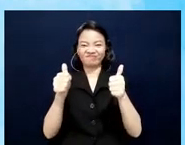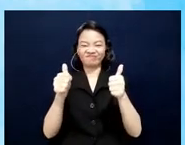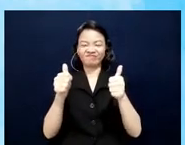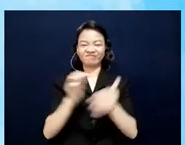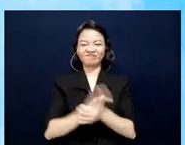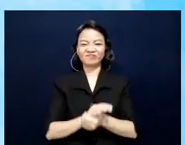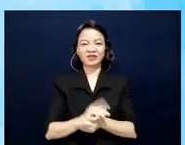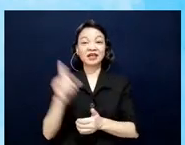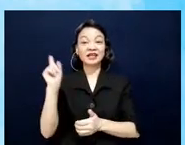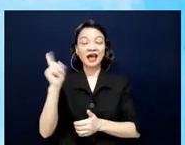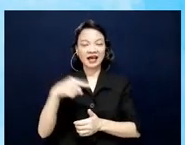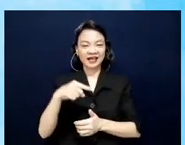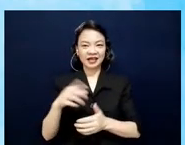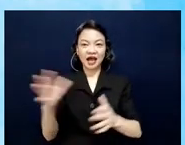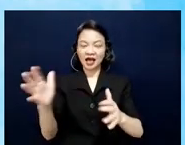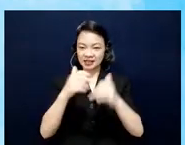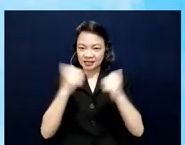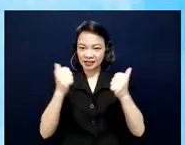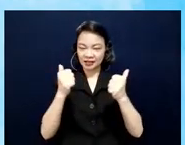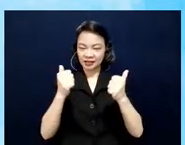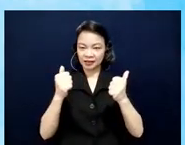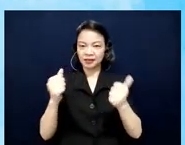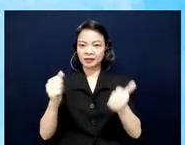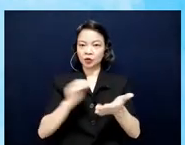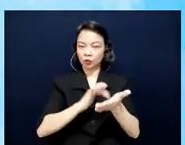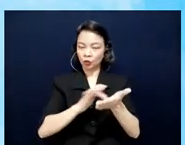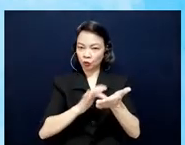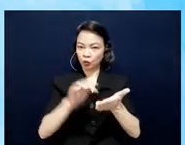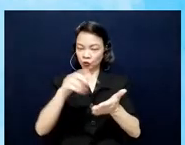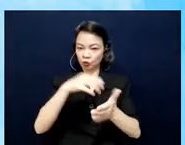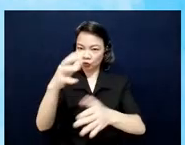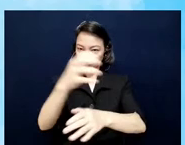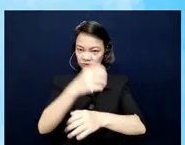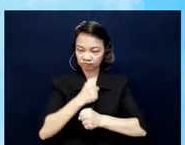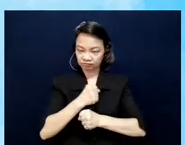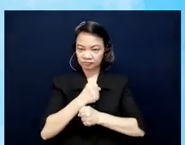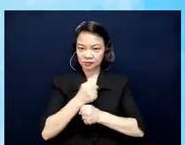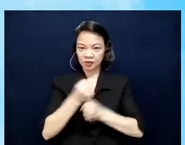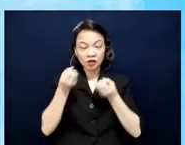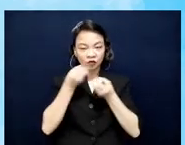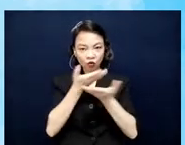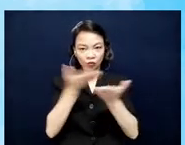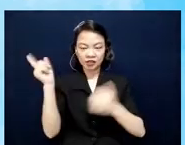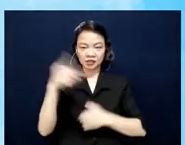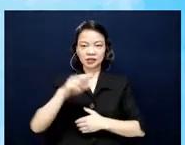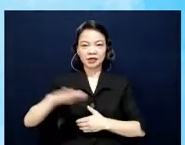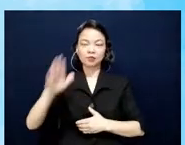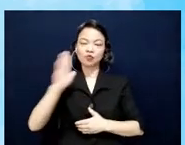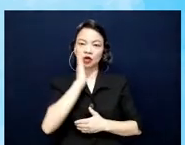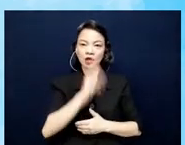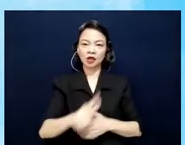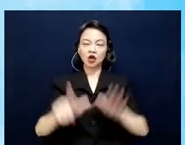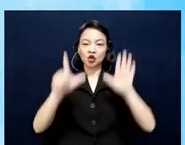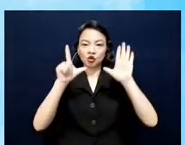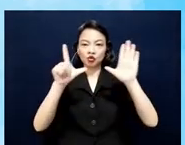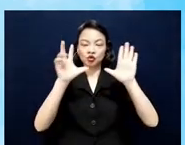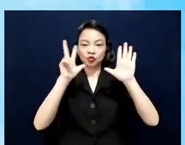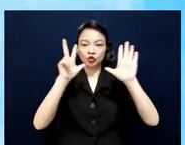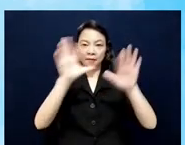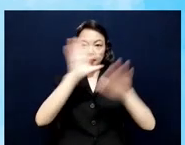dari hasil mengakses tersebut kami mendapat informasi balik dari kaum muda bahwa 78% di antara